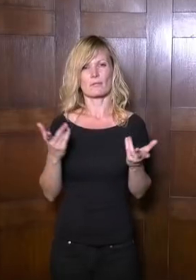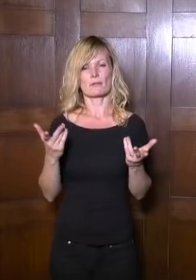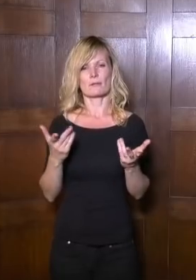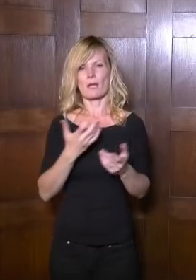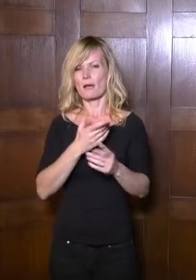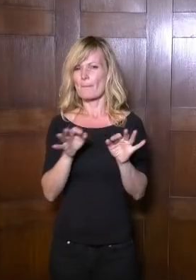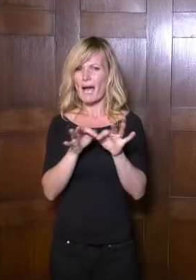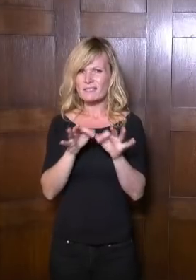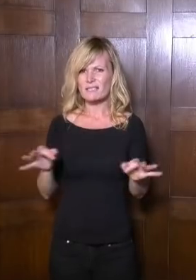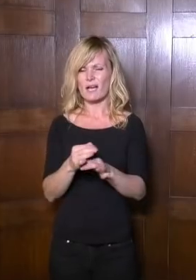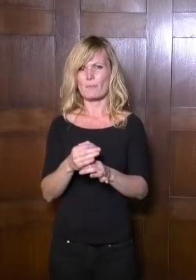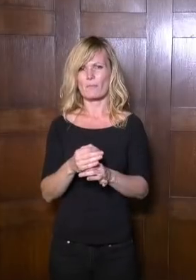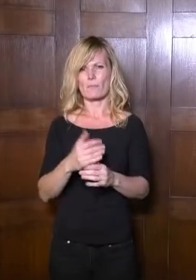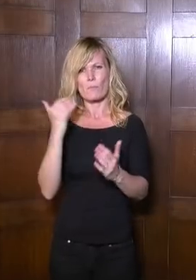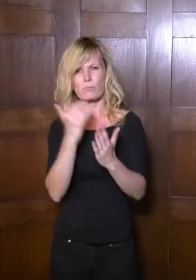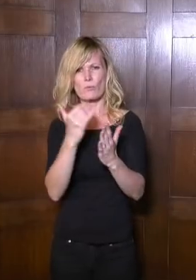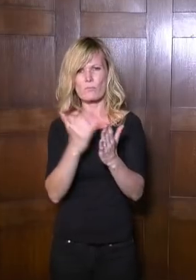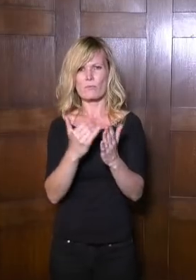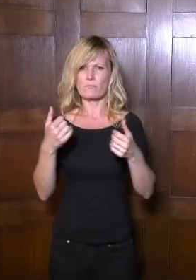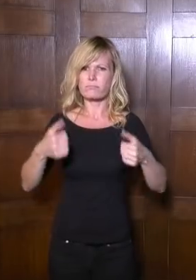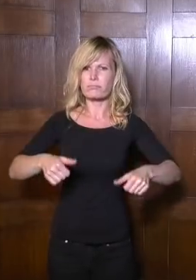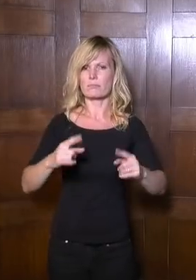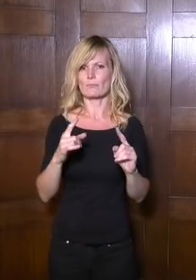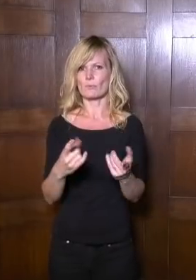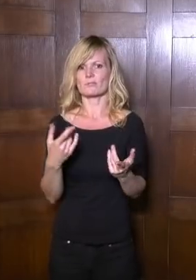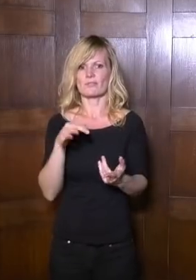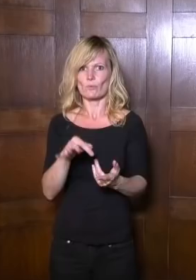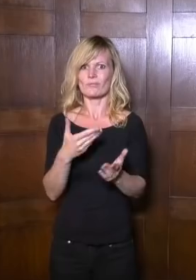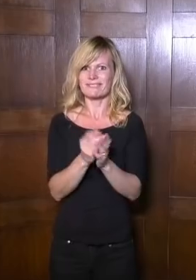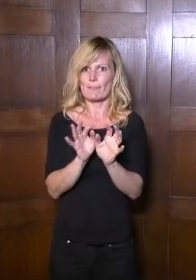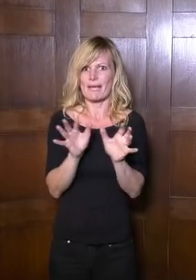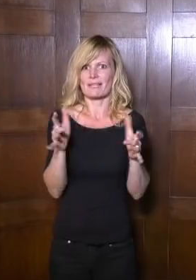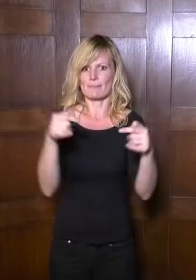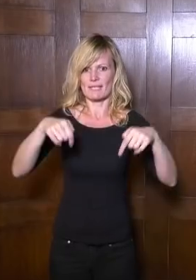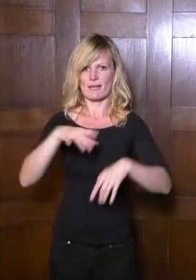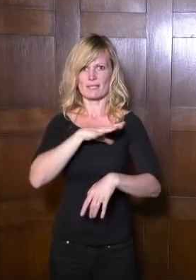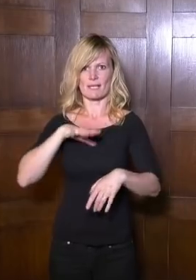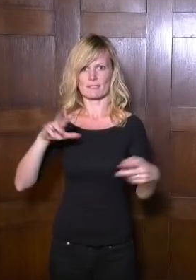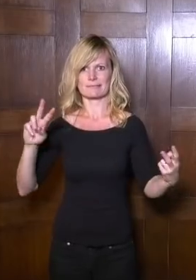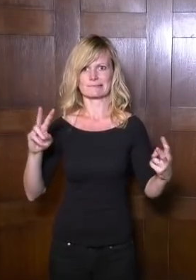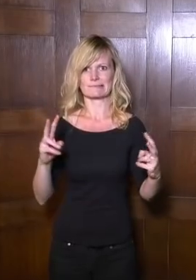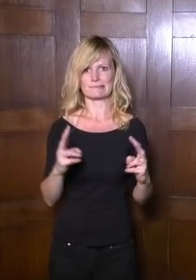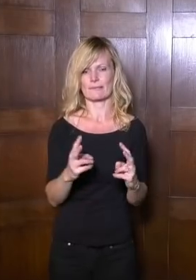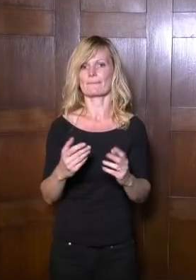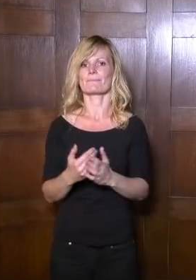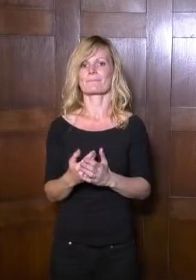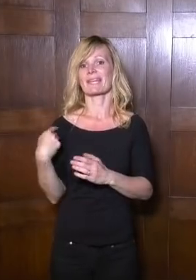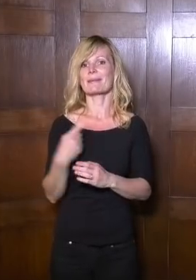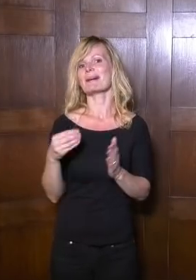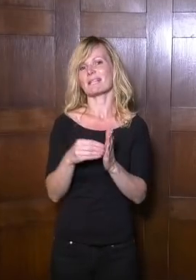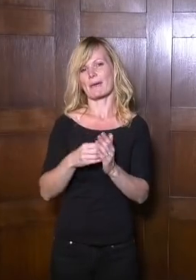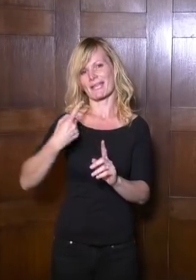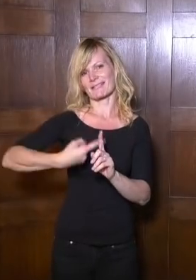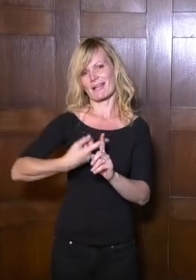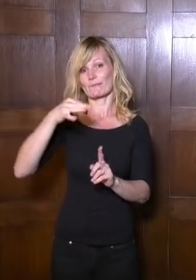ergreifen mussten, um eben die Pandemie für Sachsen einzudämmen. Und aus heutiger Sicht, und das ist immer das, was ich immer bei mir habe, das sind die Zahlen, habe ich natürlich